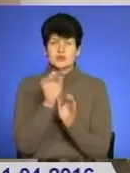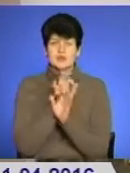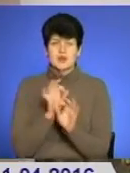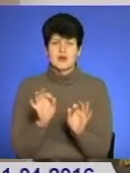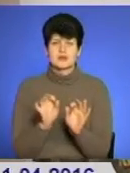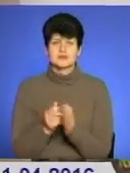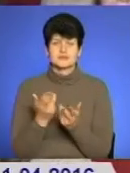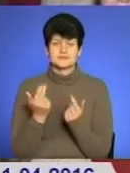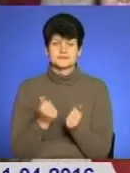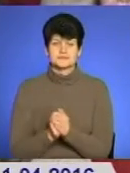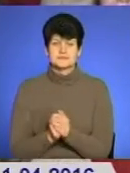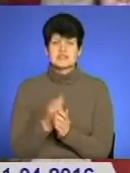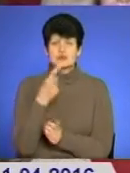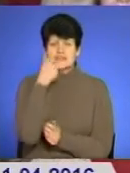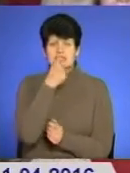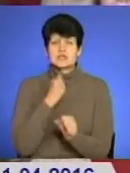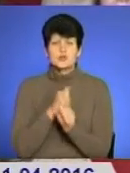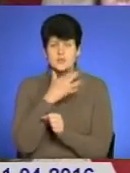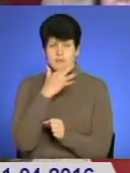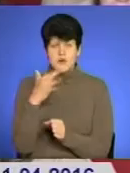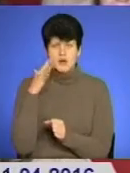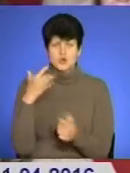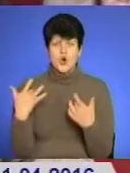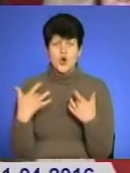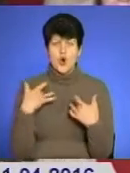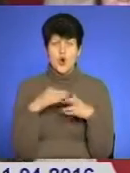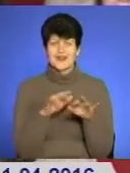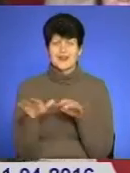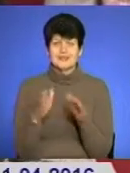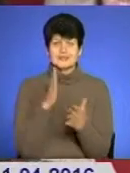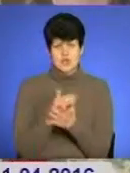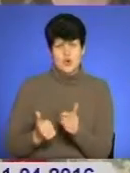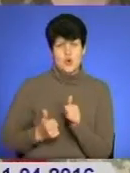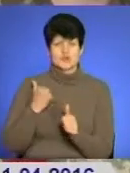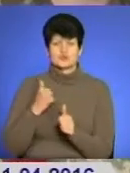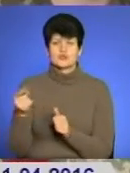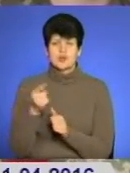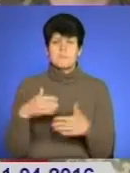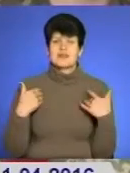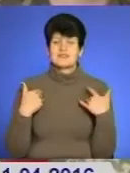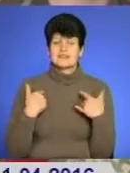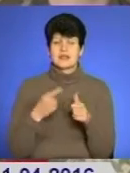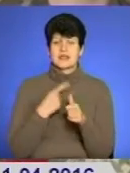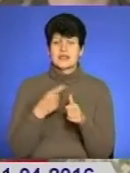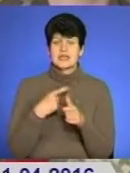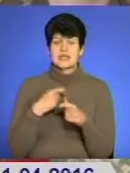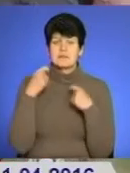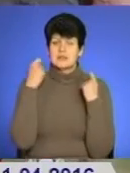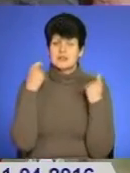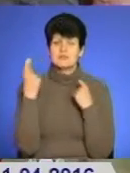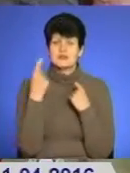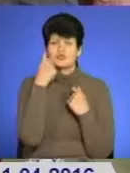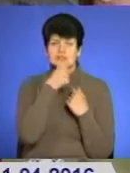так? Так, так. За рік зроблено багато. Оркестр став гордістю Тернополя. Привітали іменинників з першою